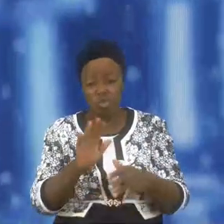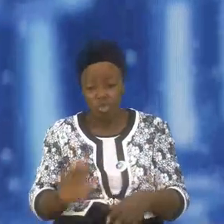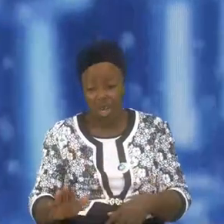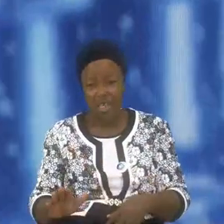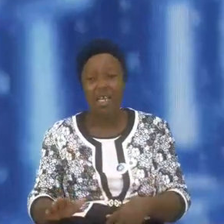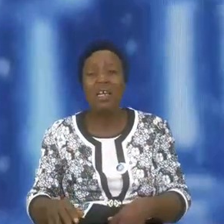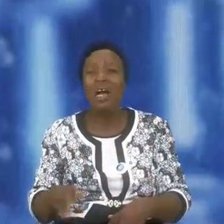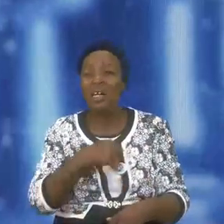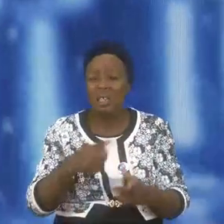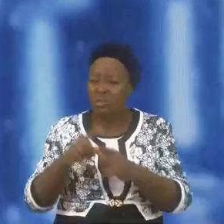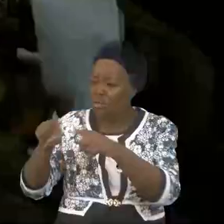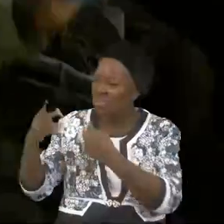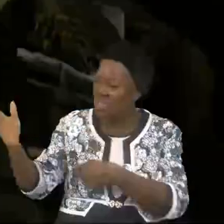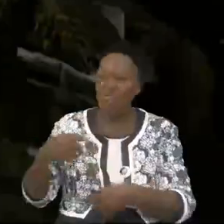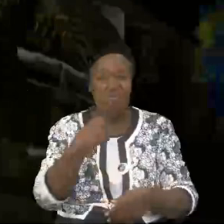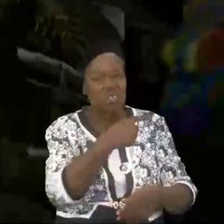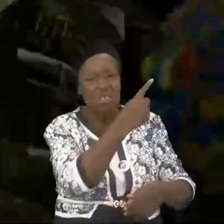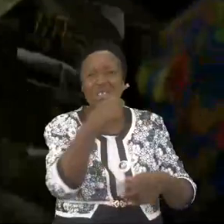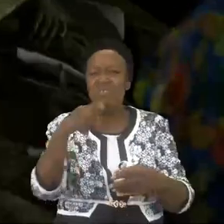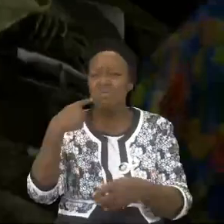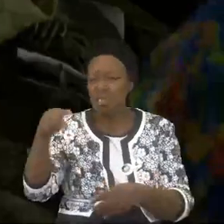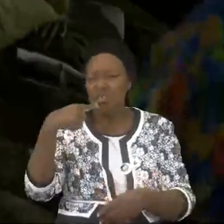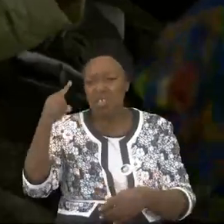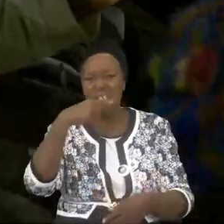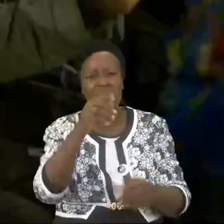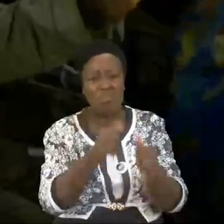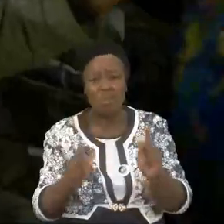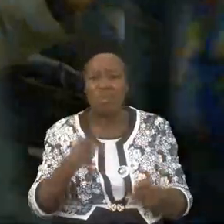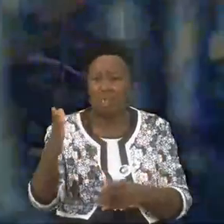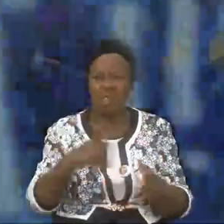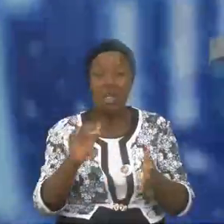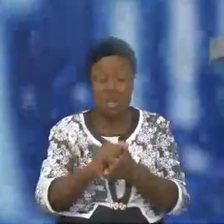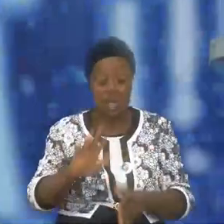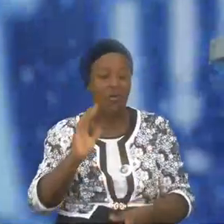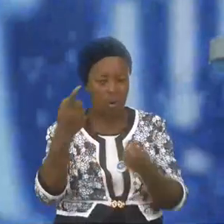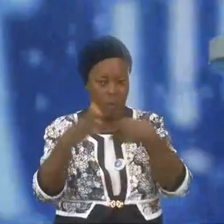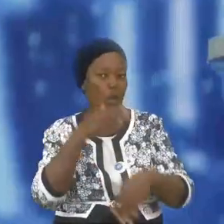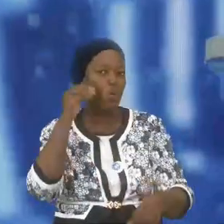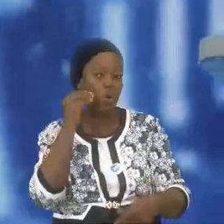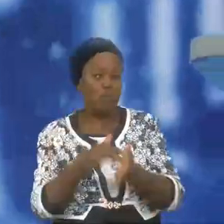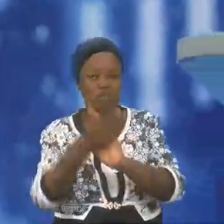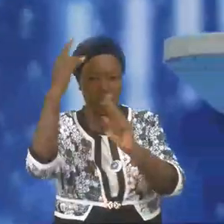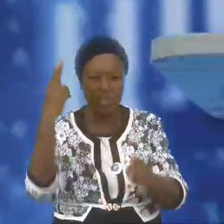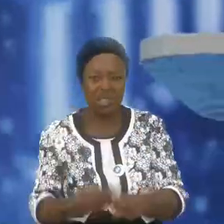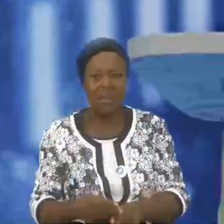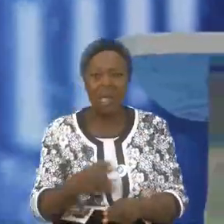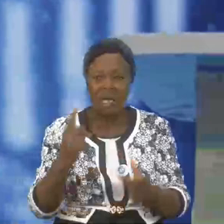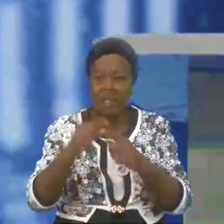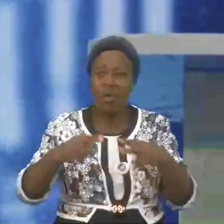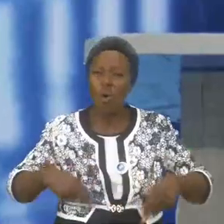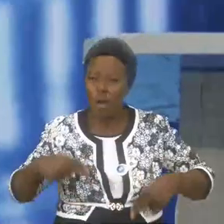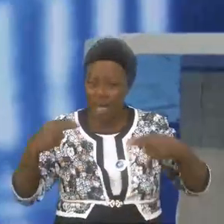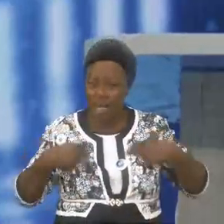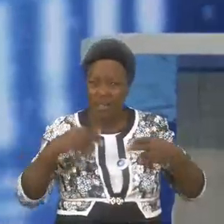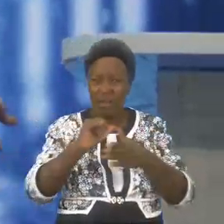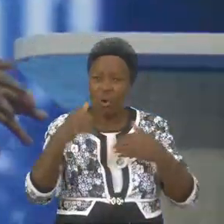perdu. Et tu as annoncé par-ci, par-là, cet enfant va revenir à la maison. Et ta